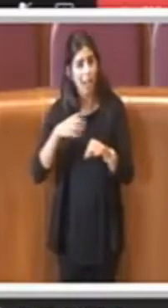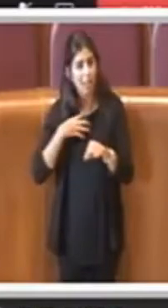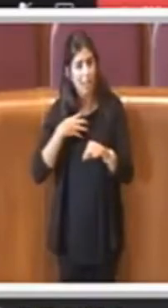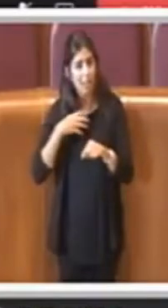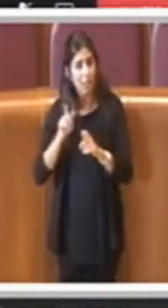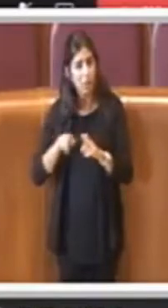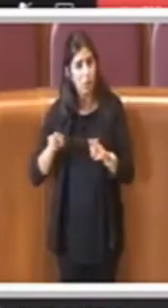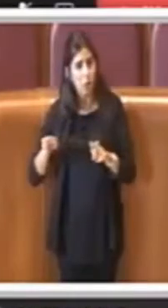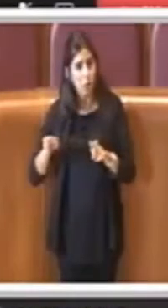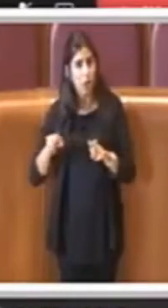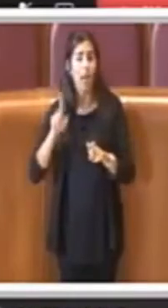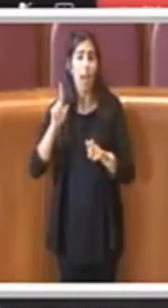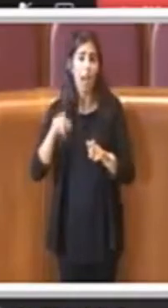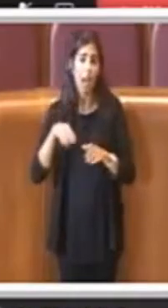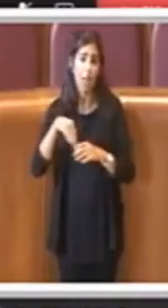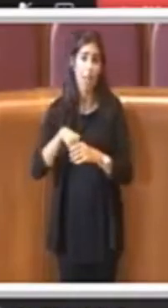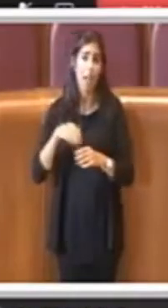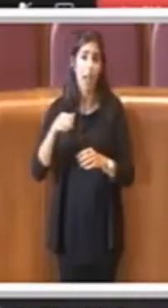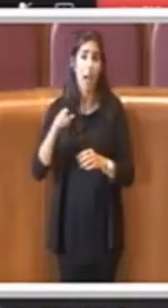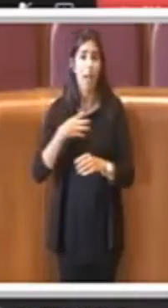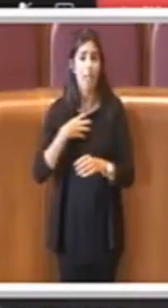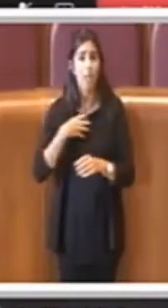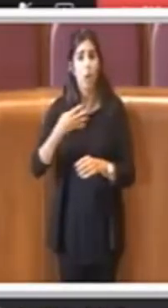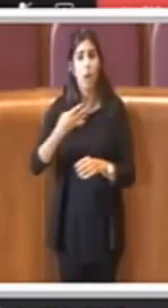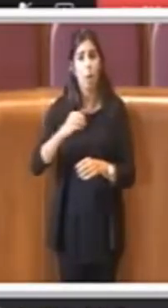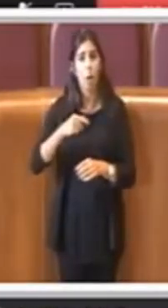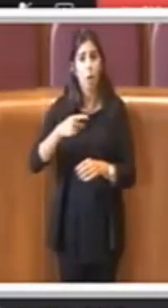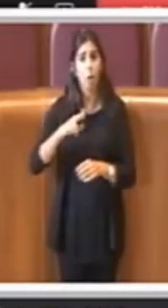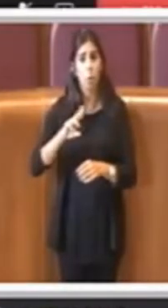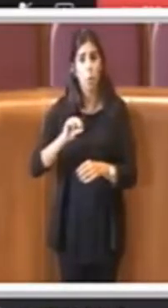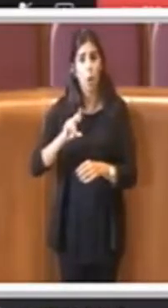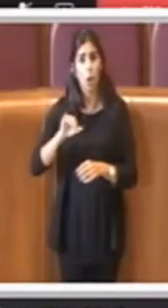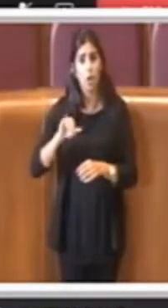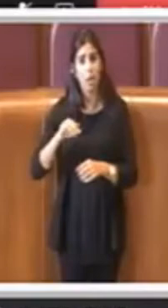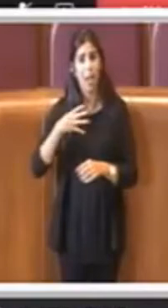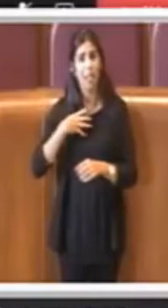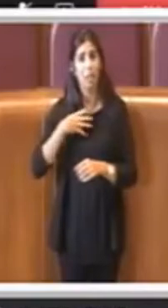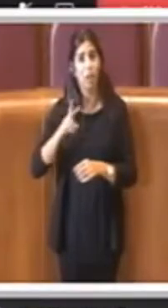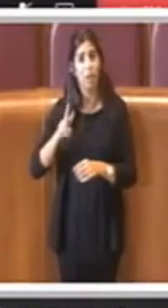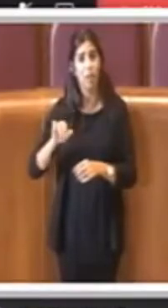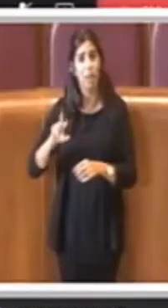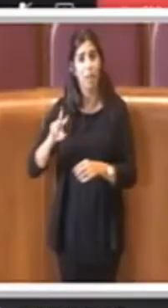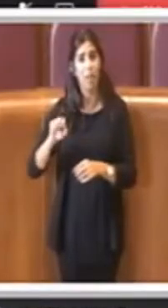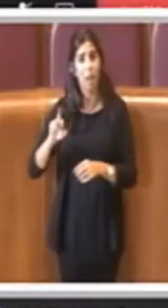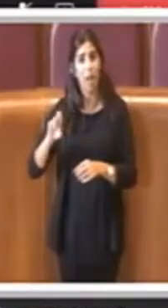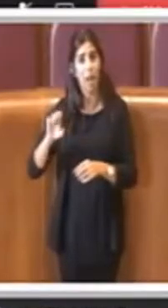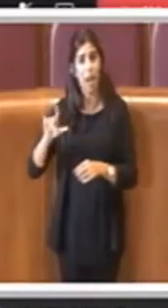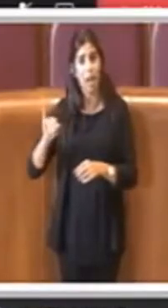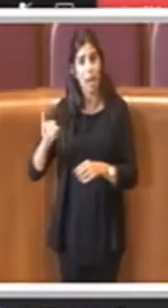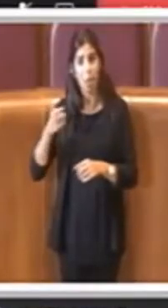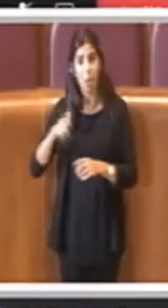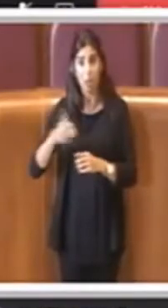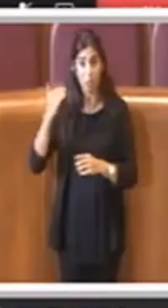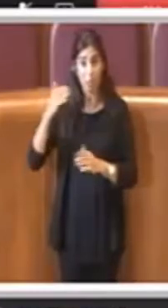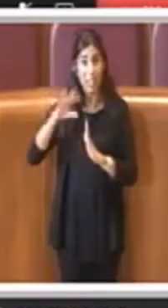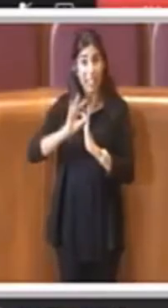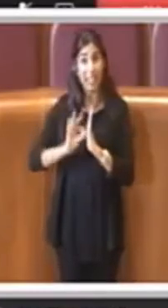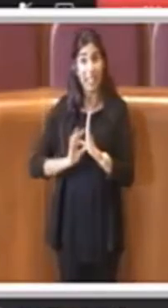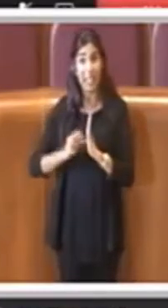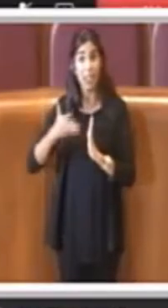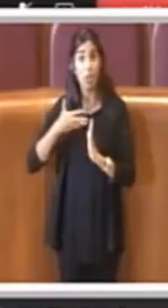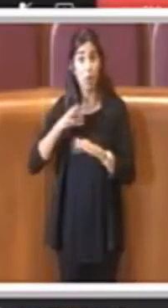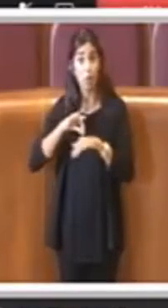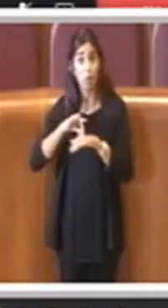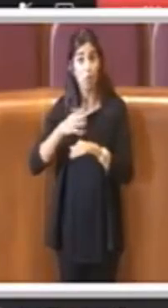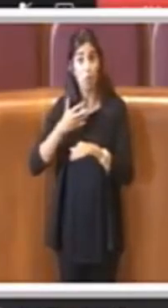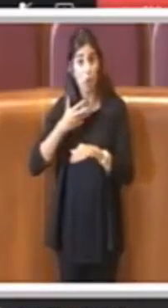assessori, e dall'assessore anche Montuori e l'assessore Vivarelli, che hanno dato prima di tutto attuazione a un indirizzo e soprattutto